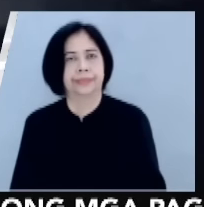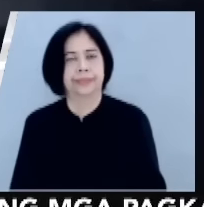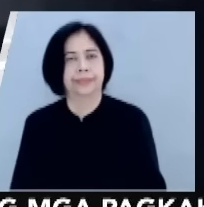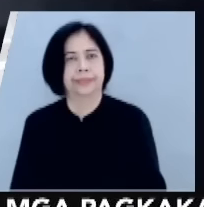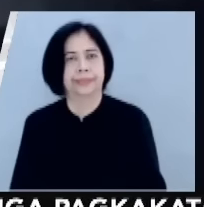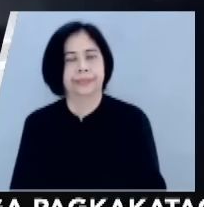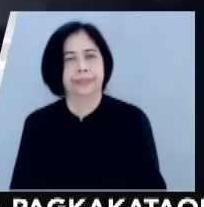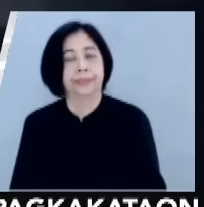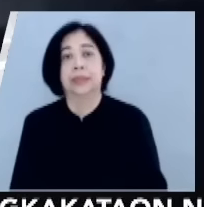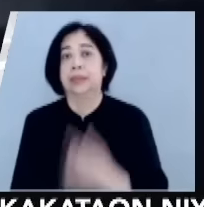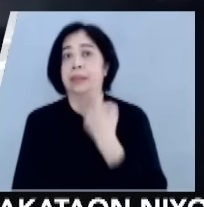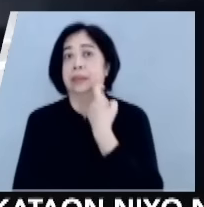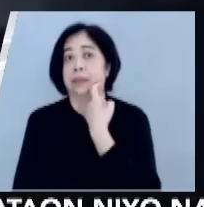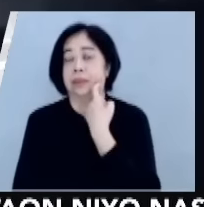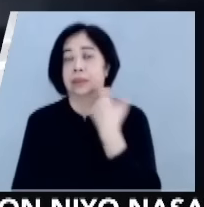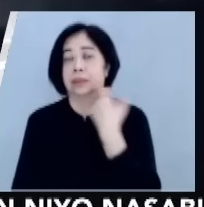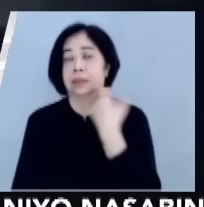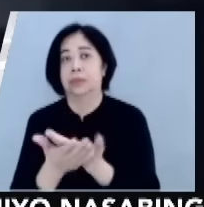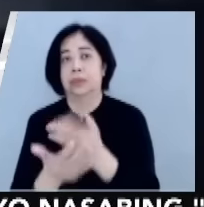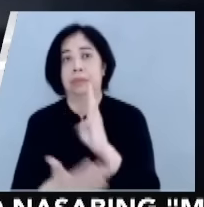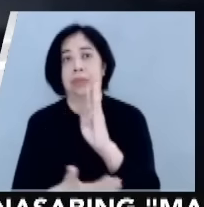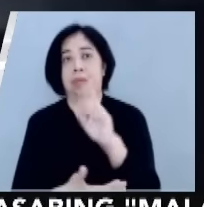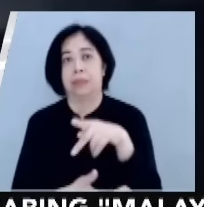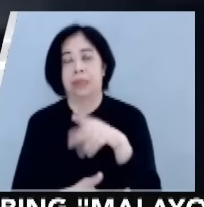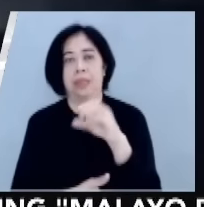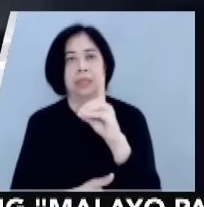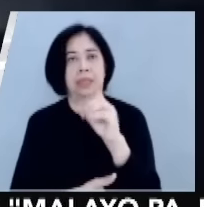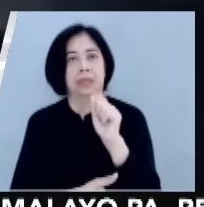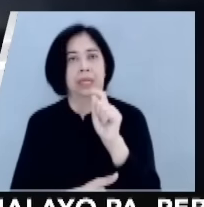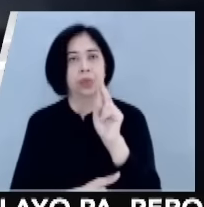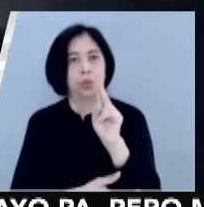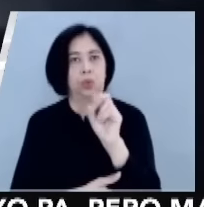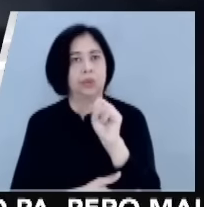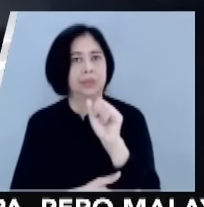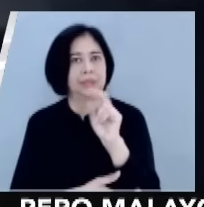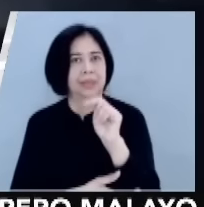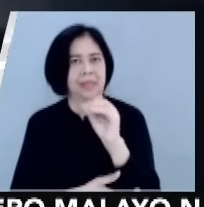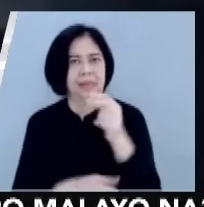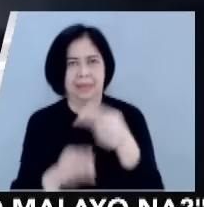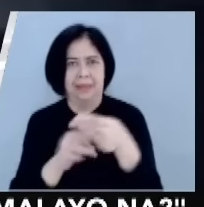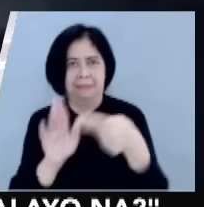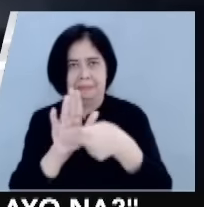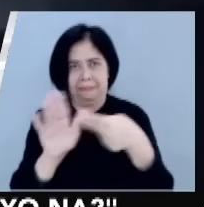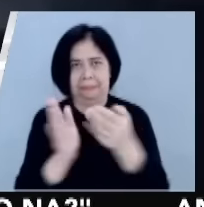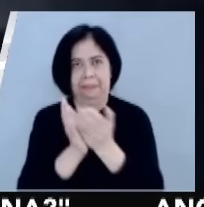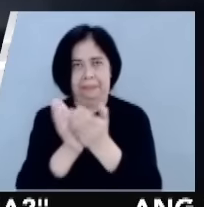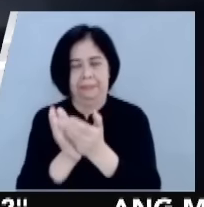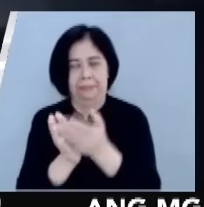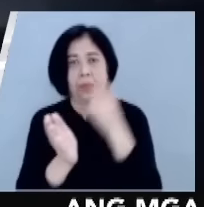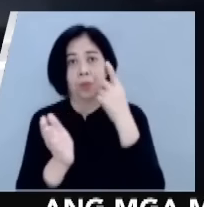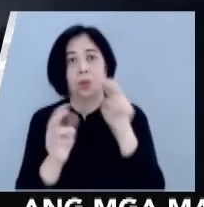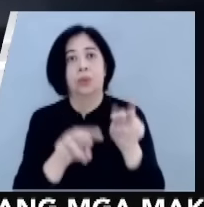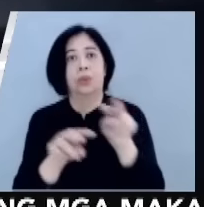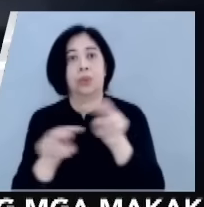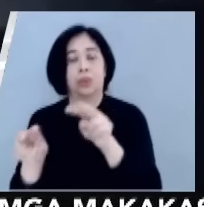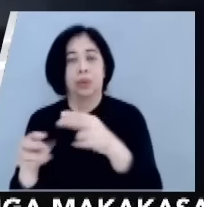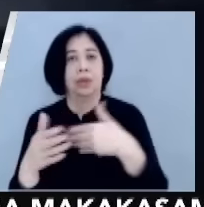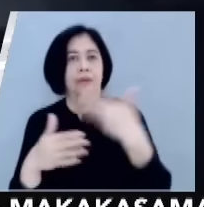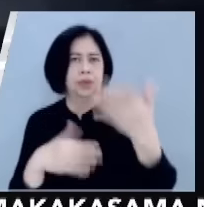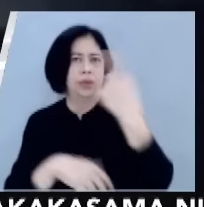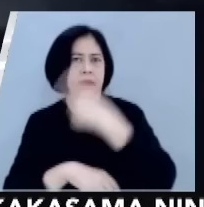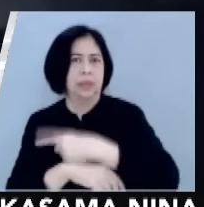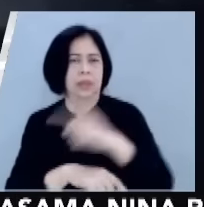Kanina, Mele, dumating na rin itong BRP Dato Sanday, ang kasama ng pagbuhaya sa pagpapatrolya sa Scarborough Shoal. At sa mga susunod na araw ay darating na rin itong iba pang